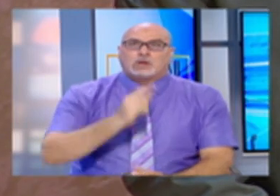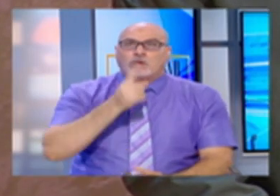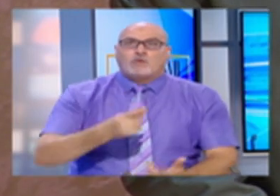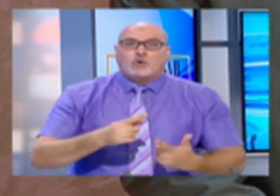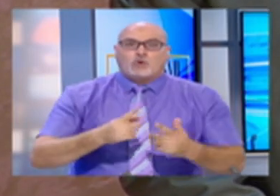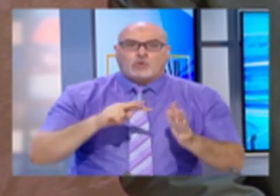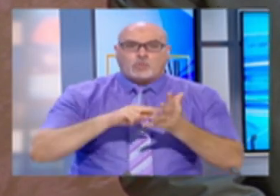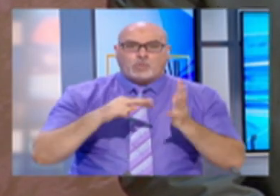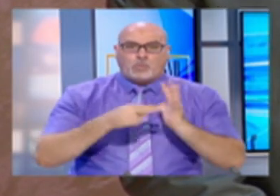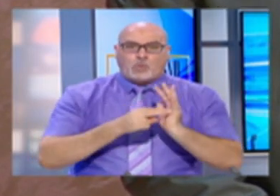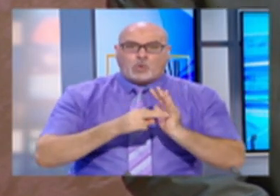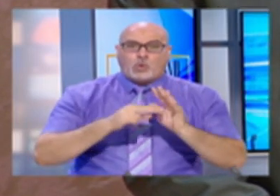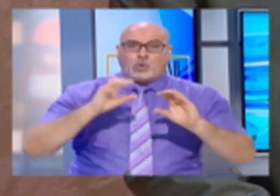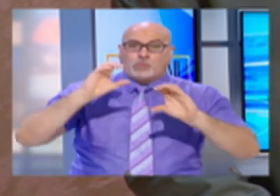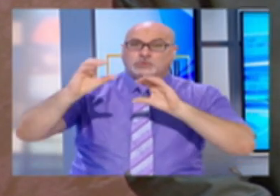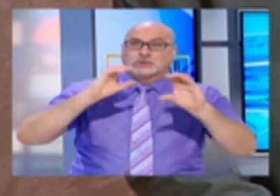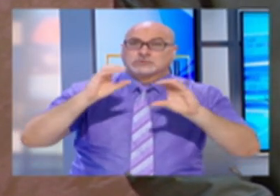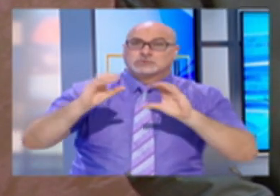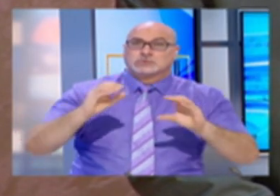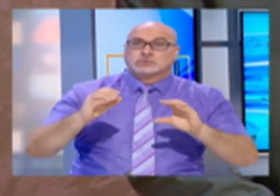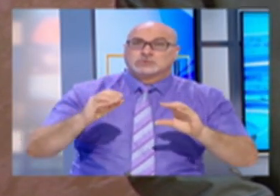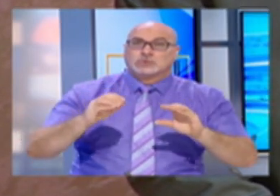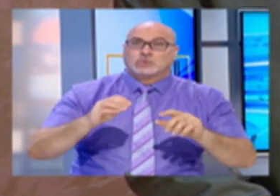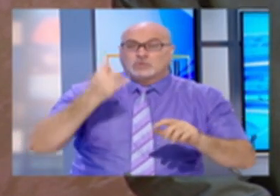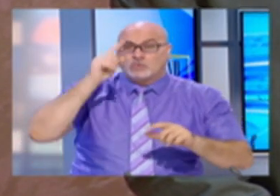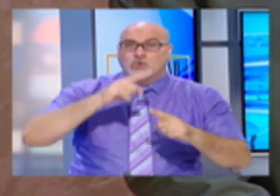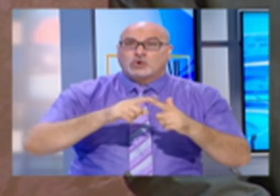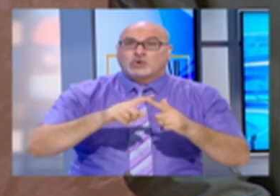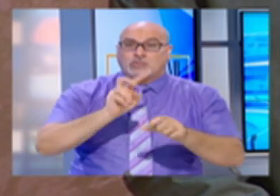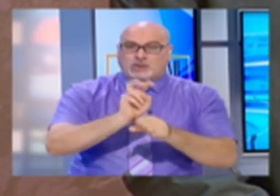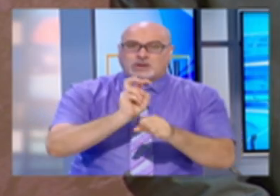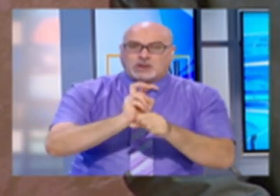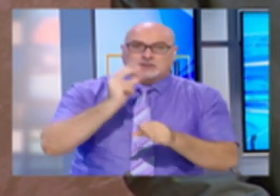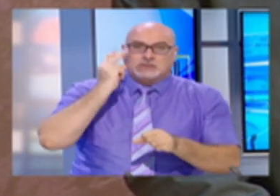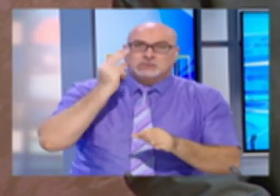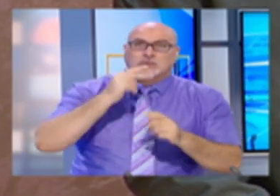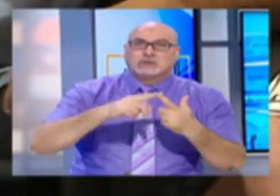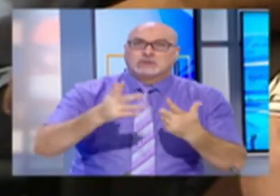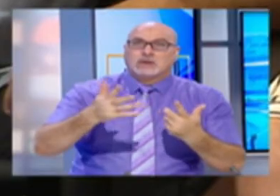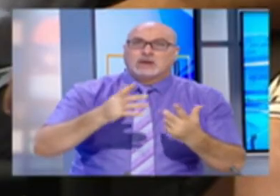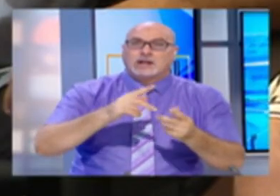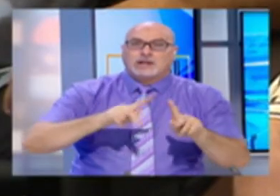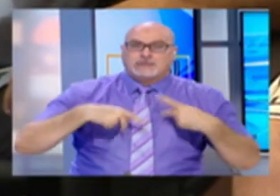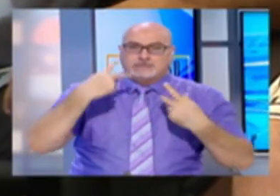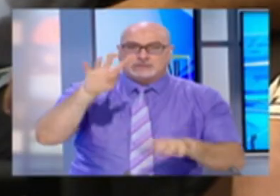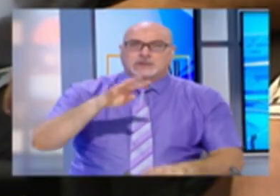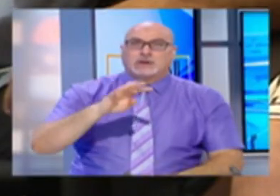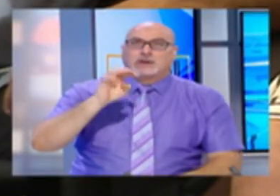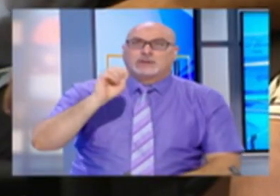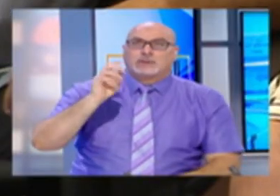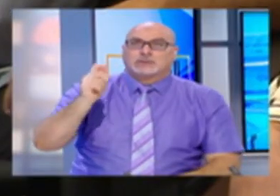اتصال فعال لتثمين التاريخ الكبير لشخصية الأمير عبد القادر. في قانون مجاهد